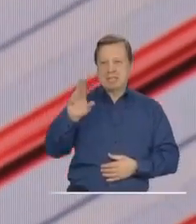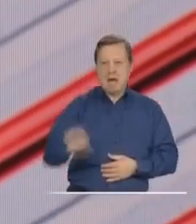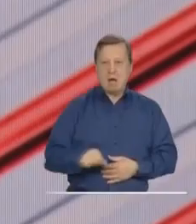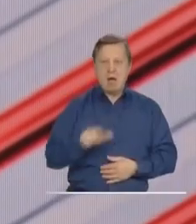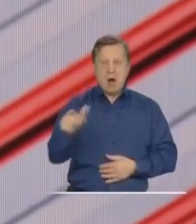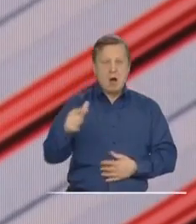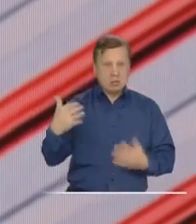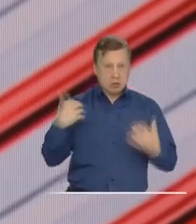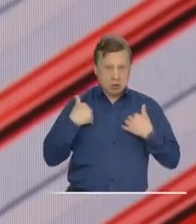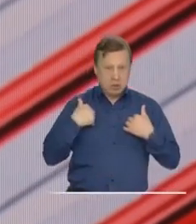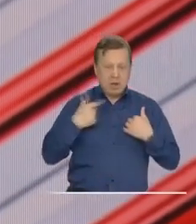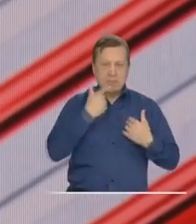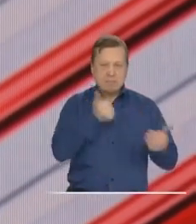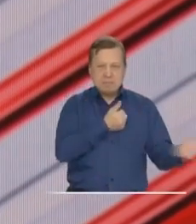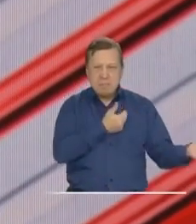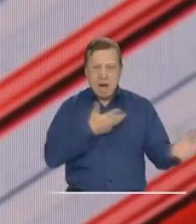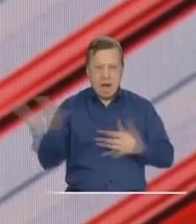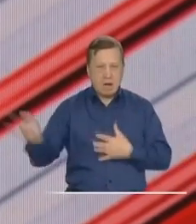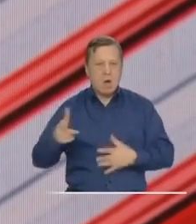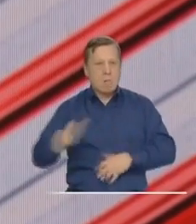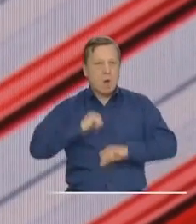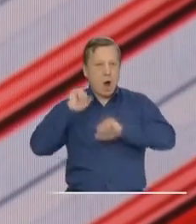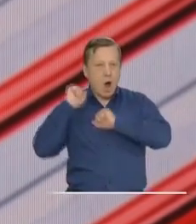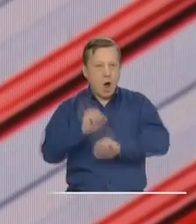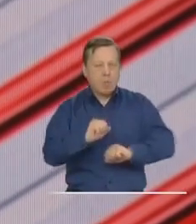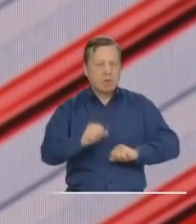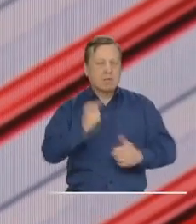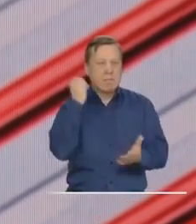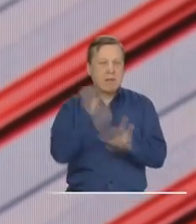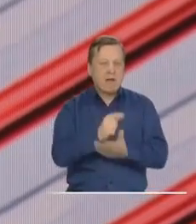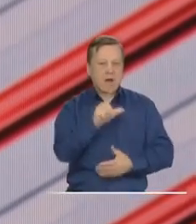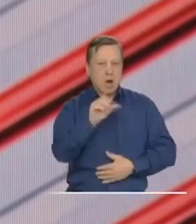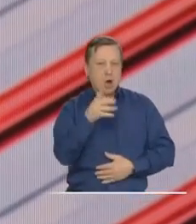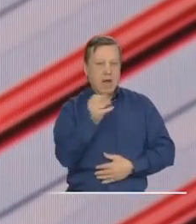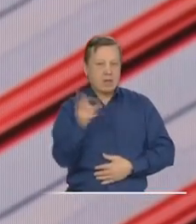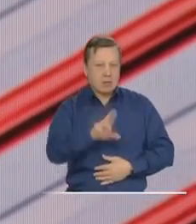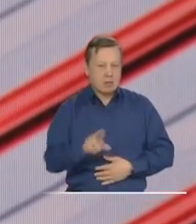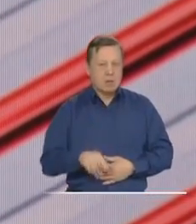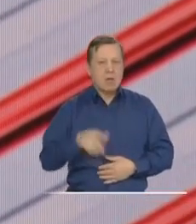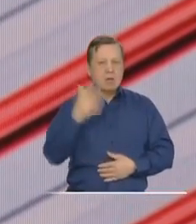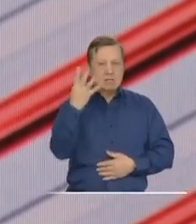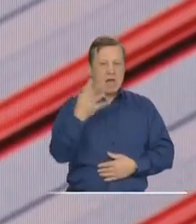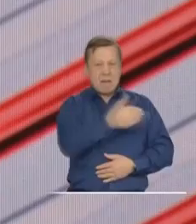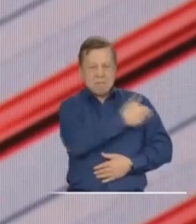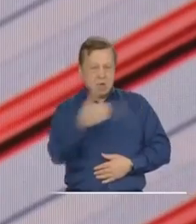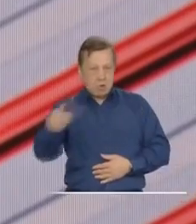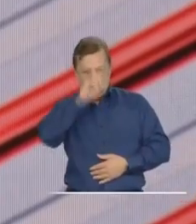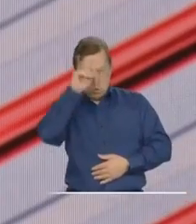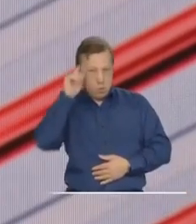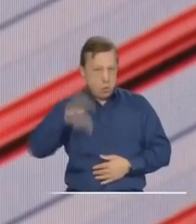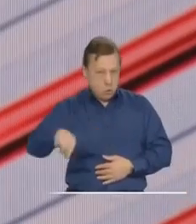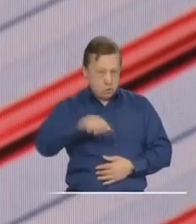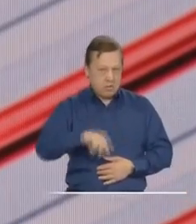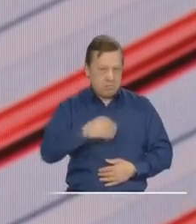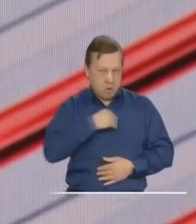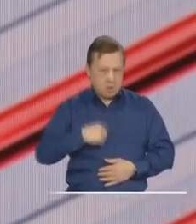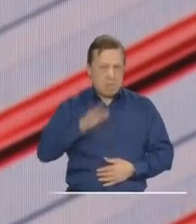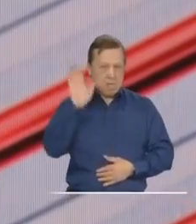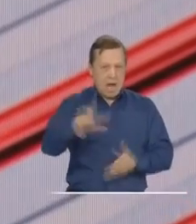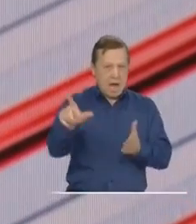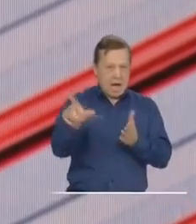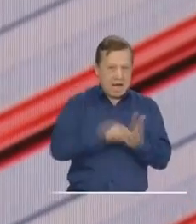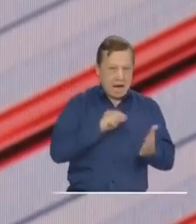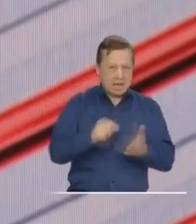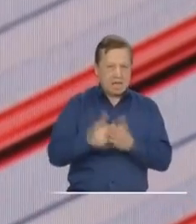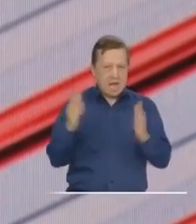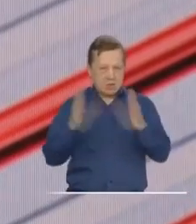wypowiedzi roberta brania były absurdalne i nieprawdziwe 4 miliony ludzi w polsce dzisiaj ma kredyty hipoteczne 3